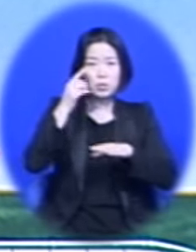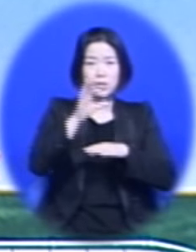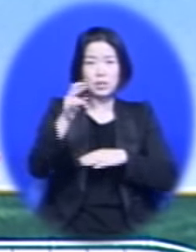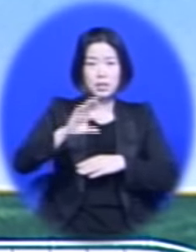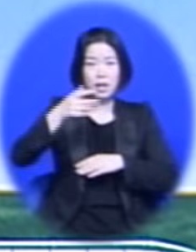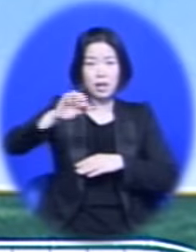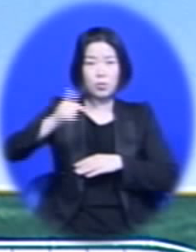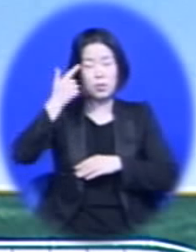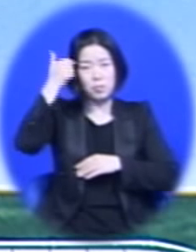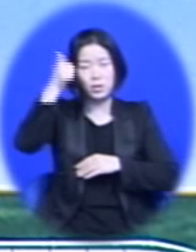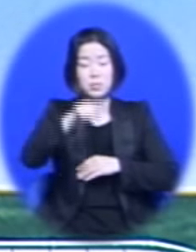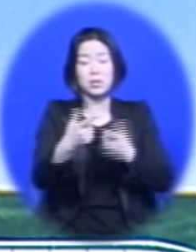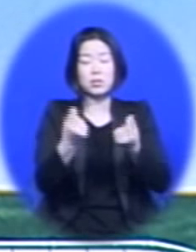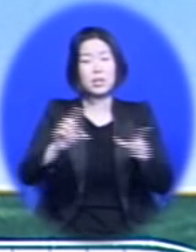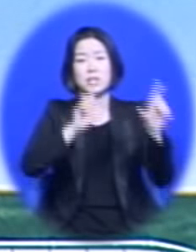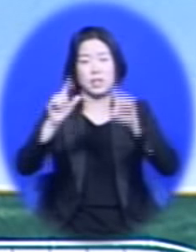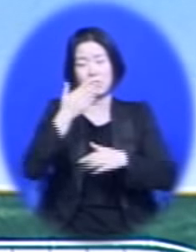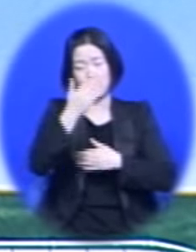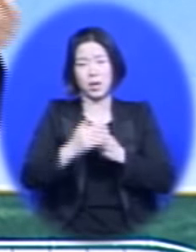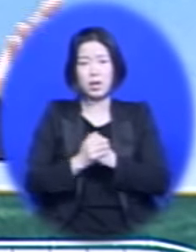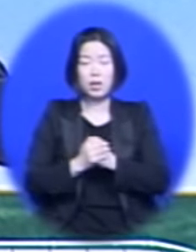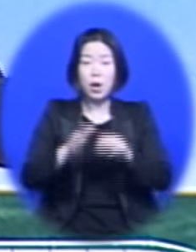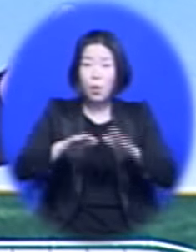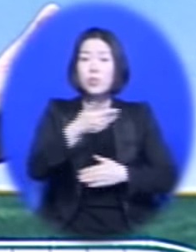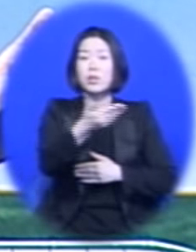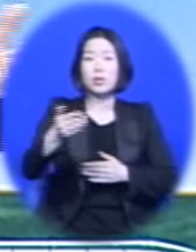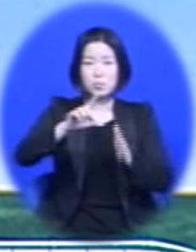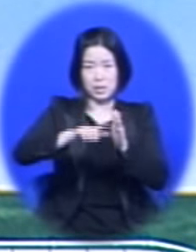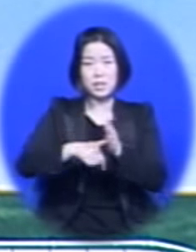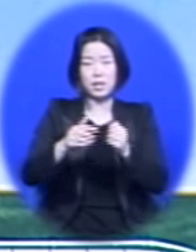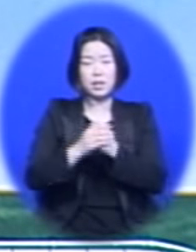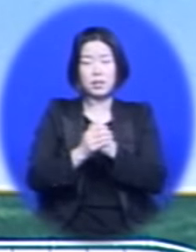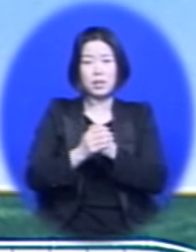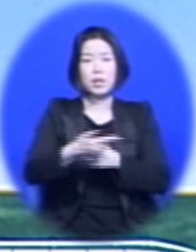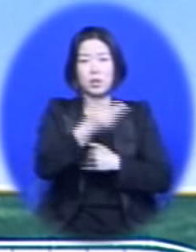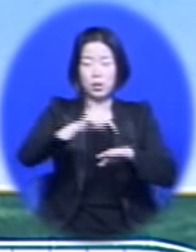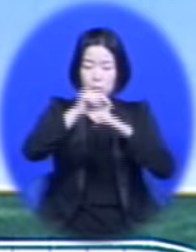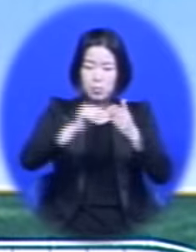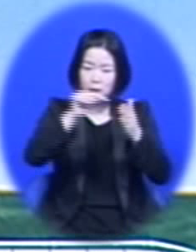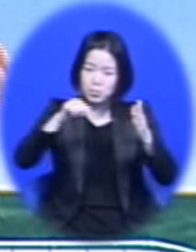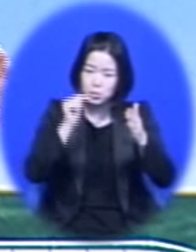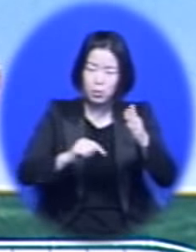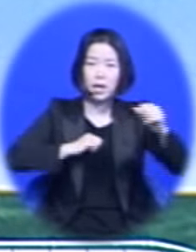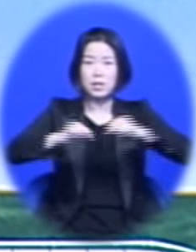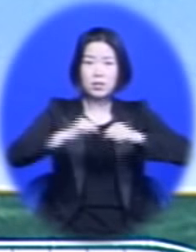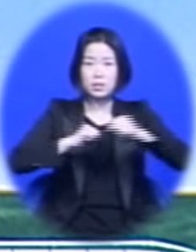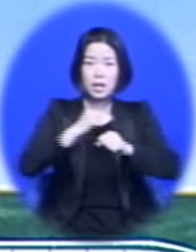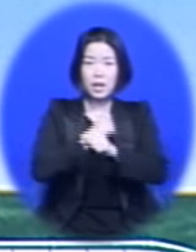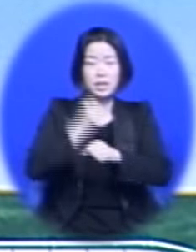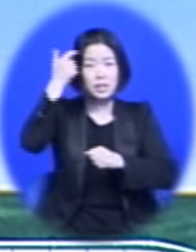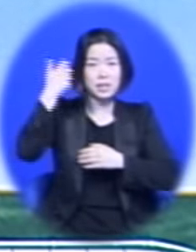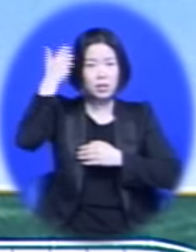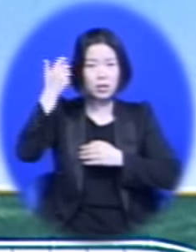거예요. 오늘 이 시간에 여러분들에게 여러분의 심령 속에 역사하는 영을